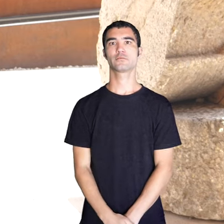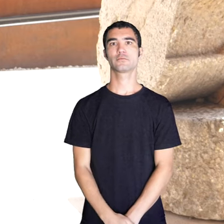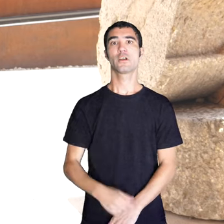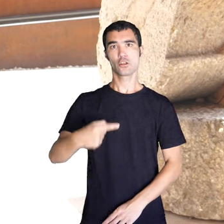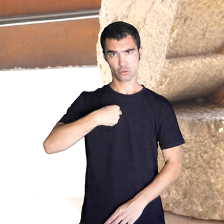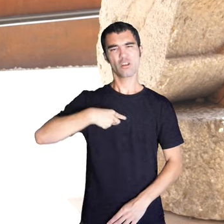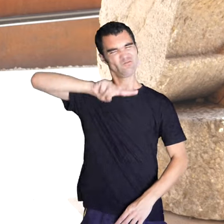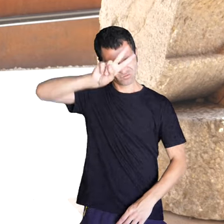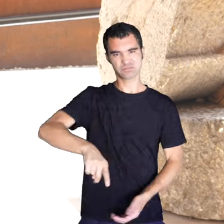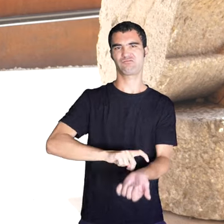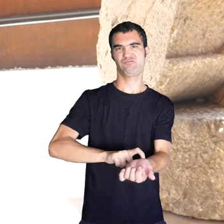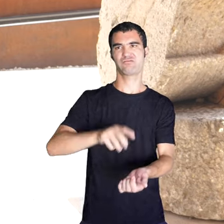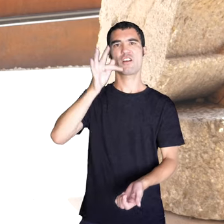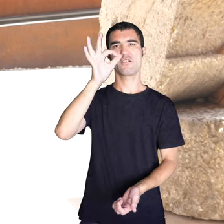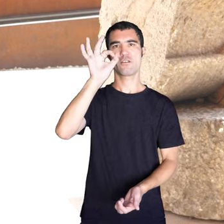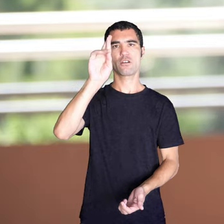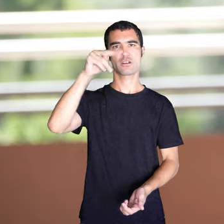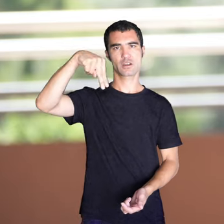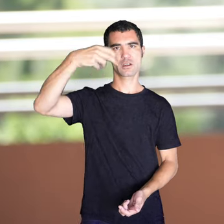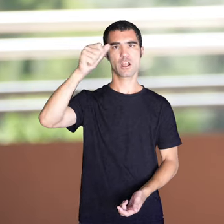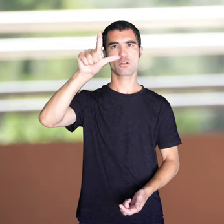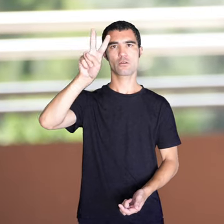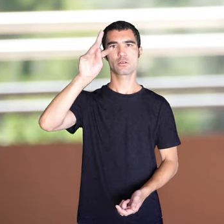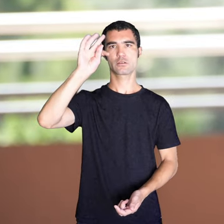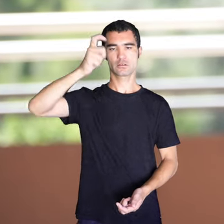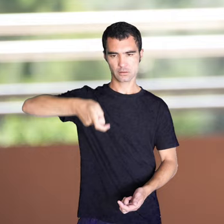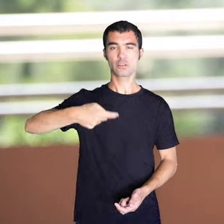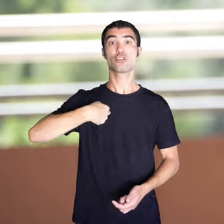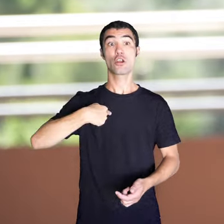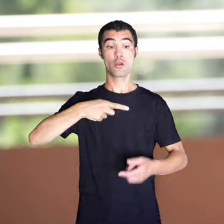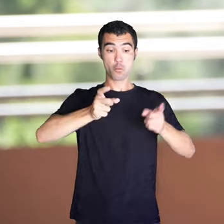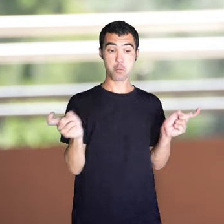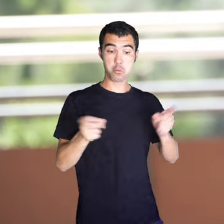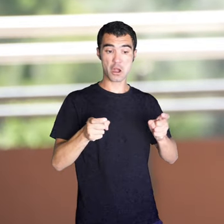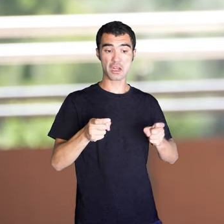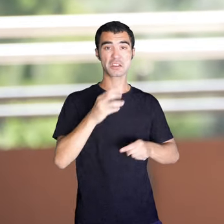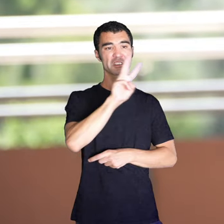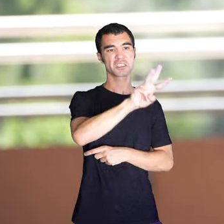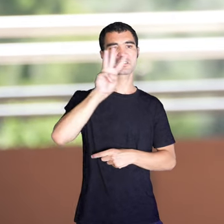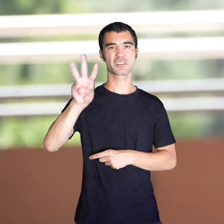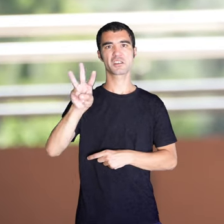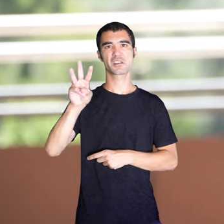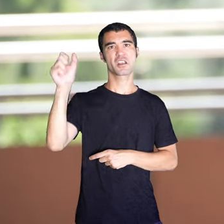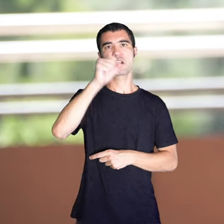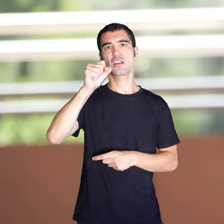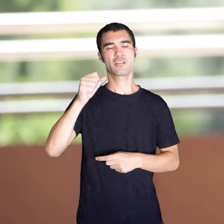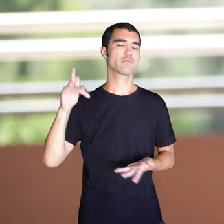Som fornalutxent de naixement. L'esport on vaig arribar fa 33 anys.